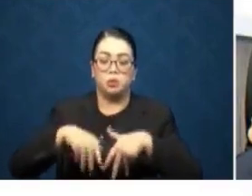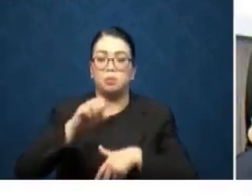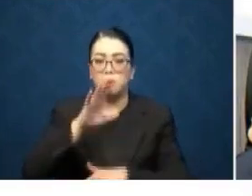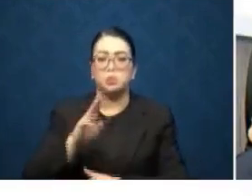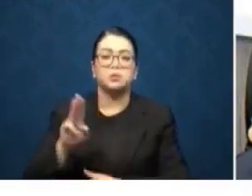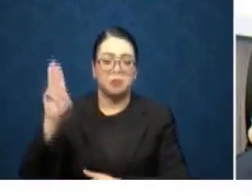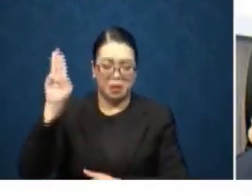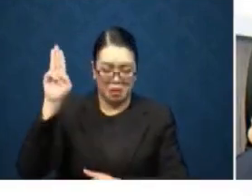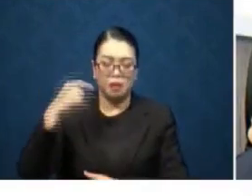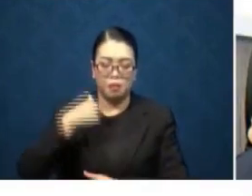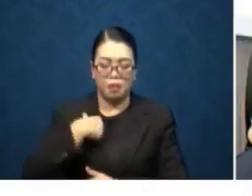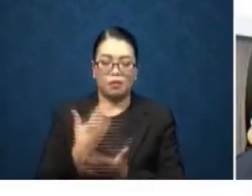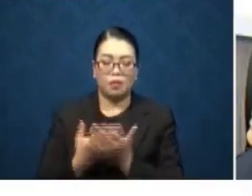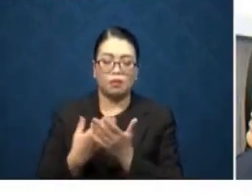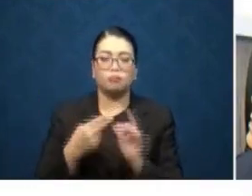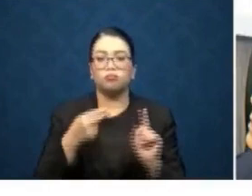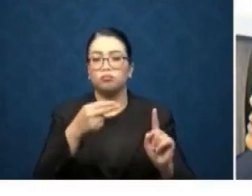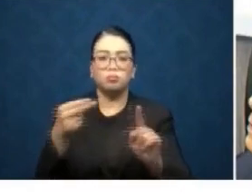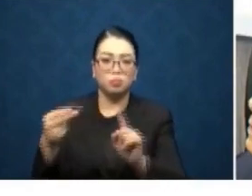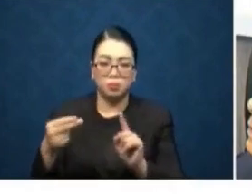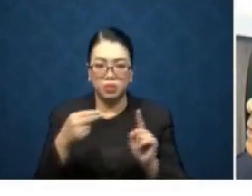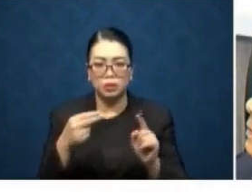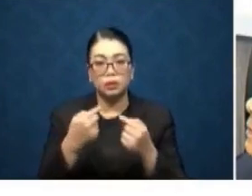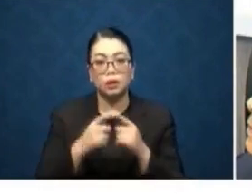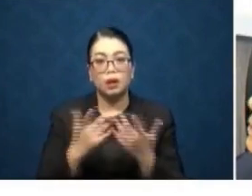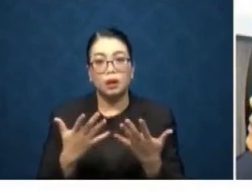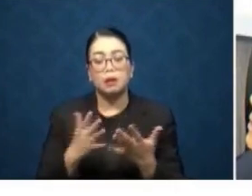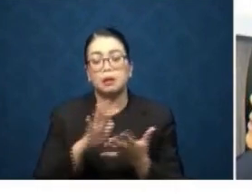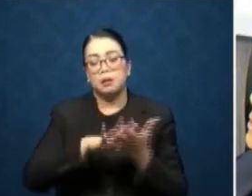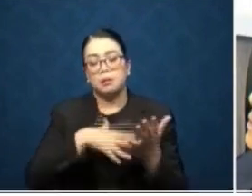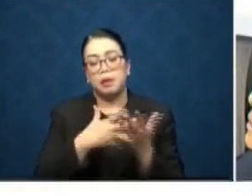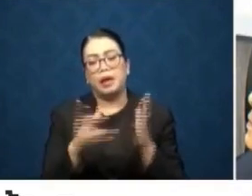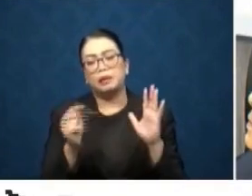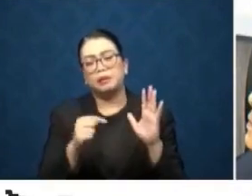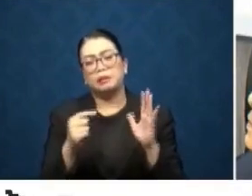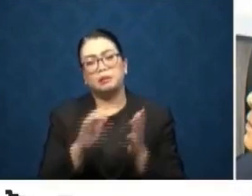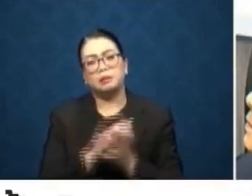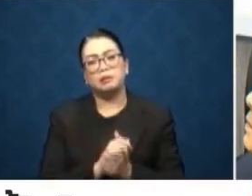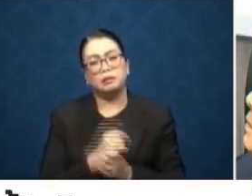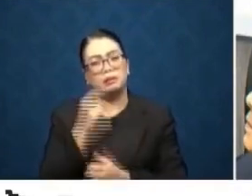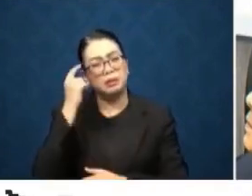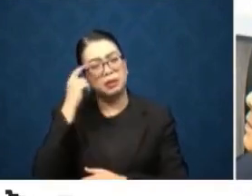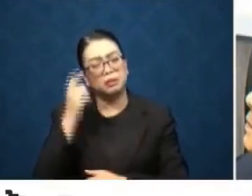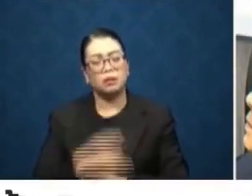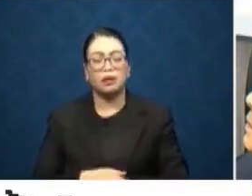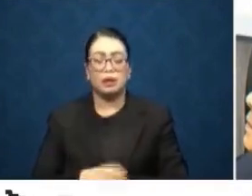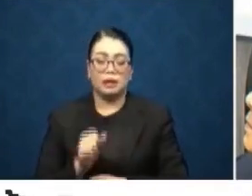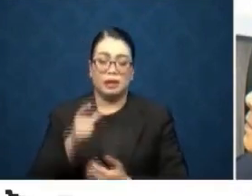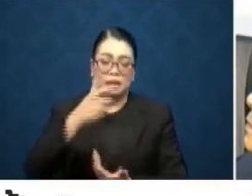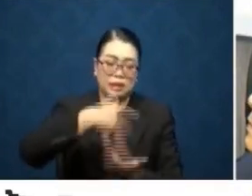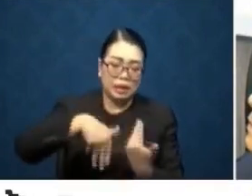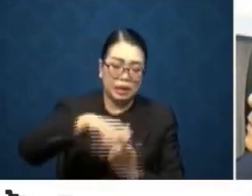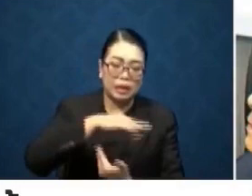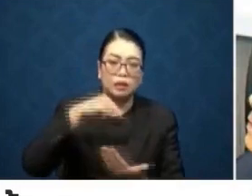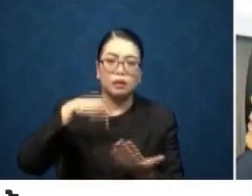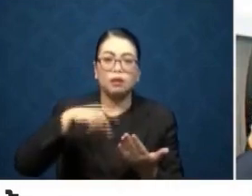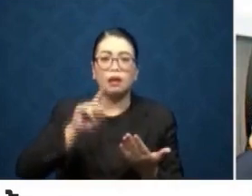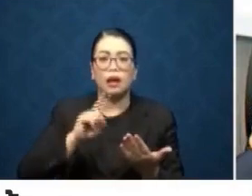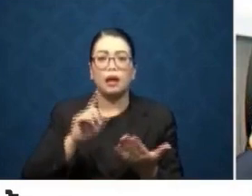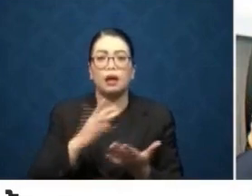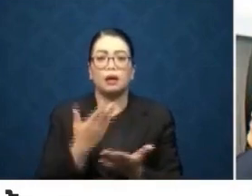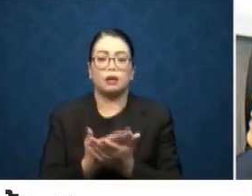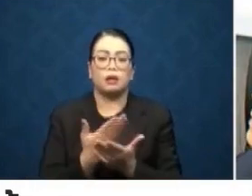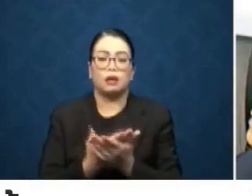นโยบายที่มีปัญหามากนะครับอาจจะบอกได้ว่าเป็นนโยบายที่ไม่ต้องด้วยกาลเทศะเพราะเศรษฐกิจของประเทศขณะนี้ไม่ได้อยู่ใน